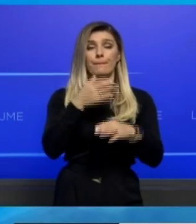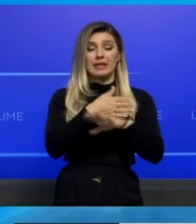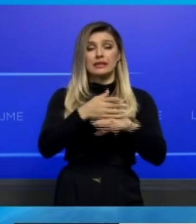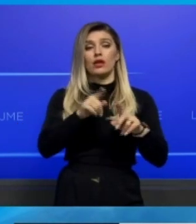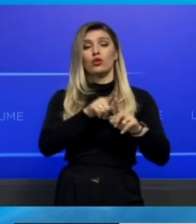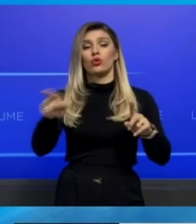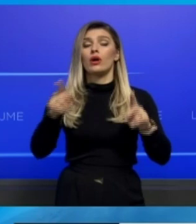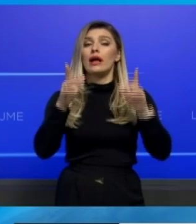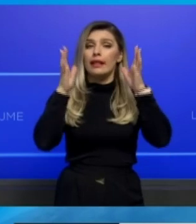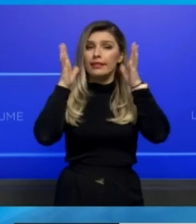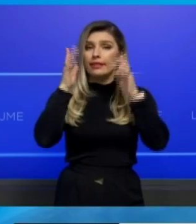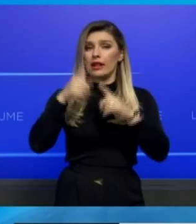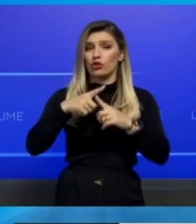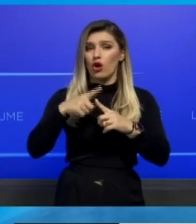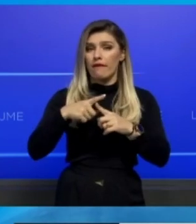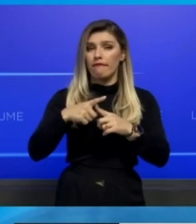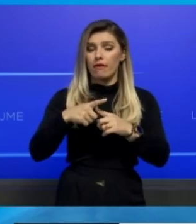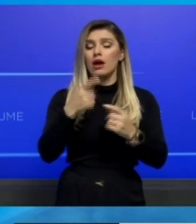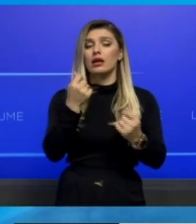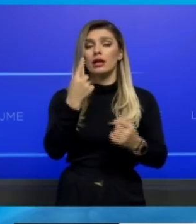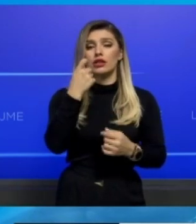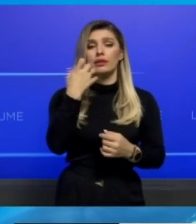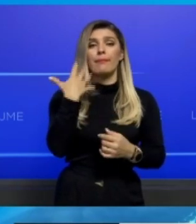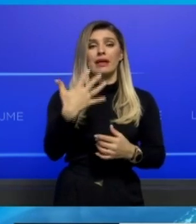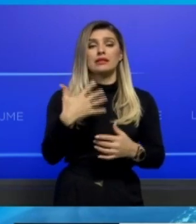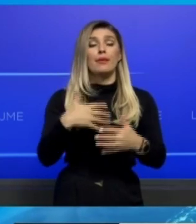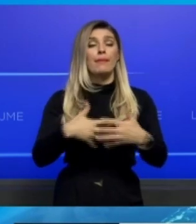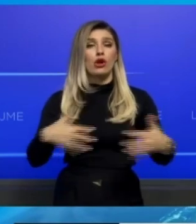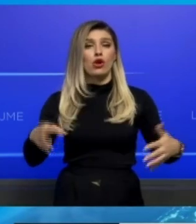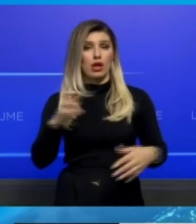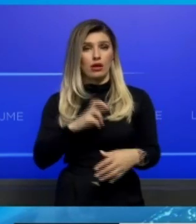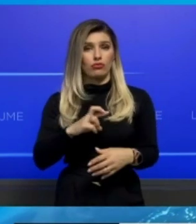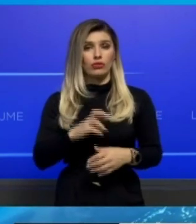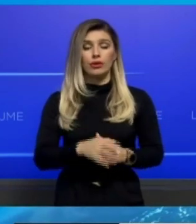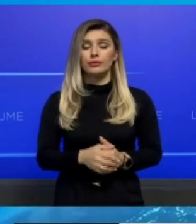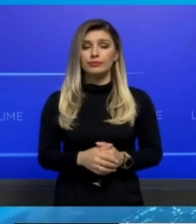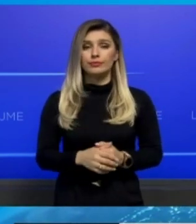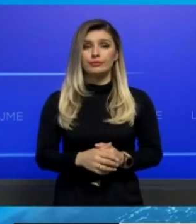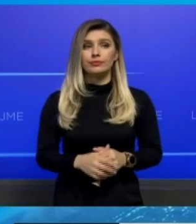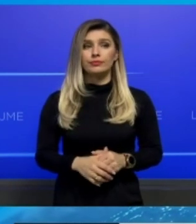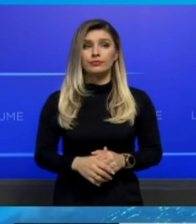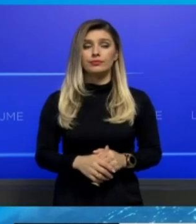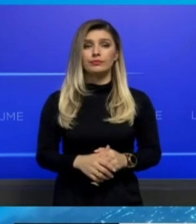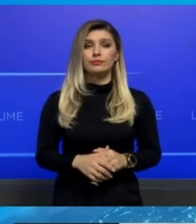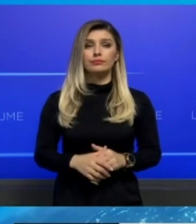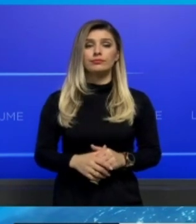Ky projekt do të kushtojë mbi 150 milion euro.